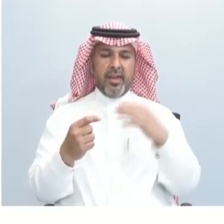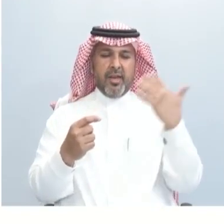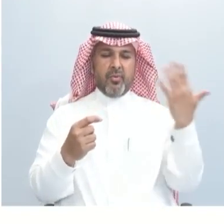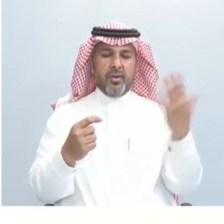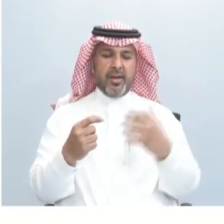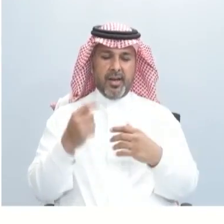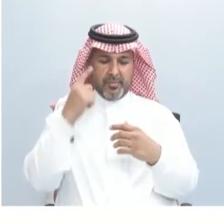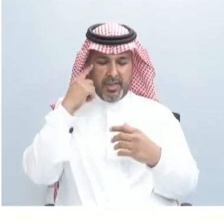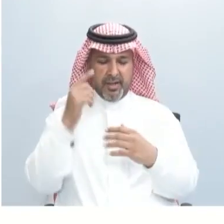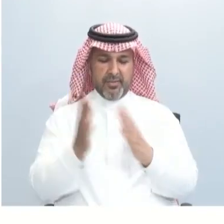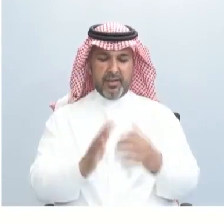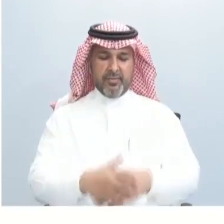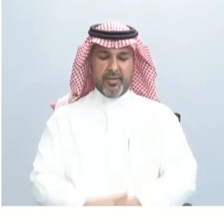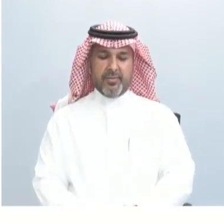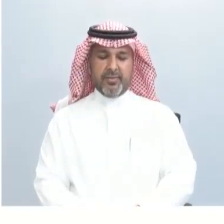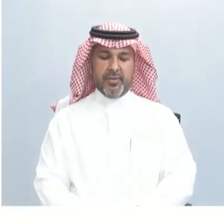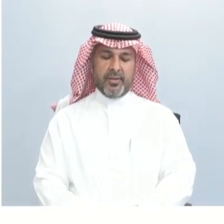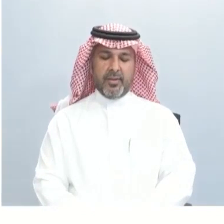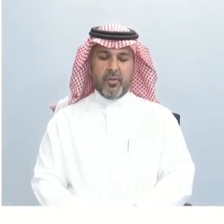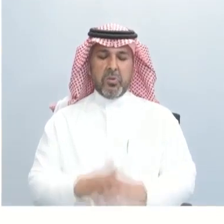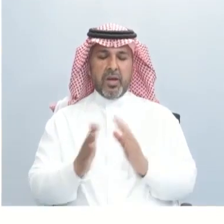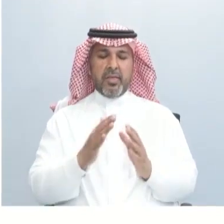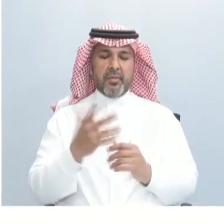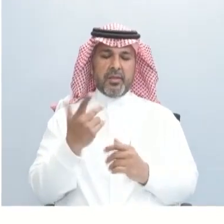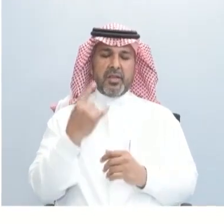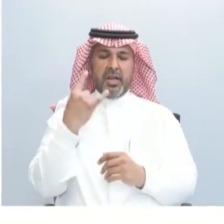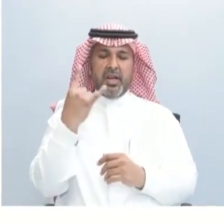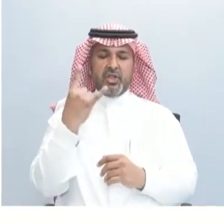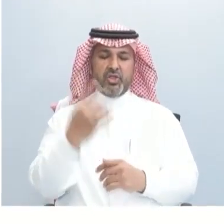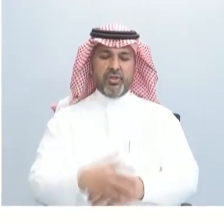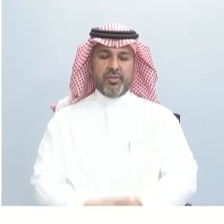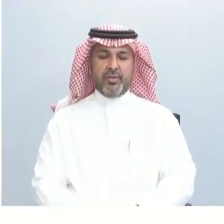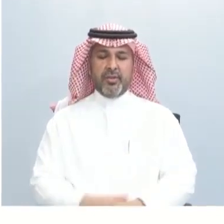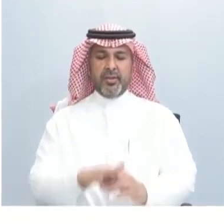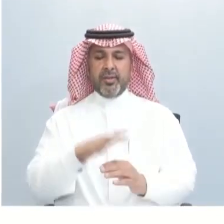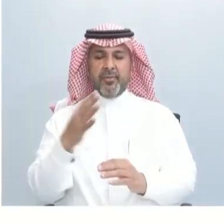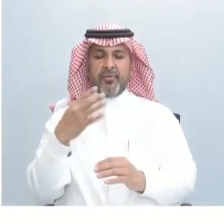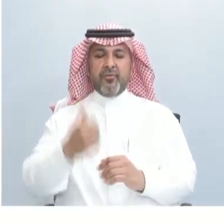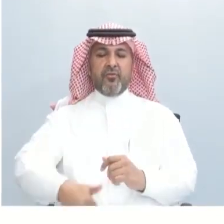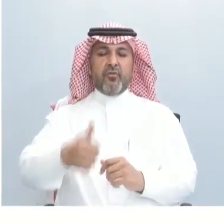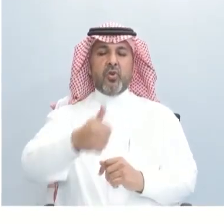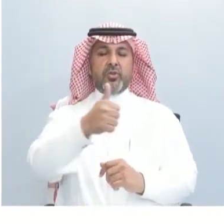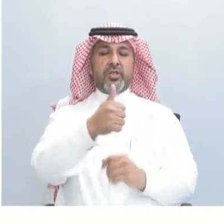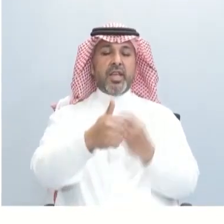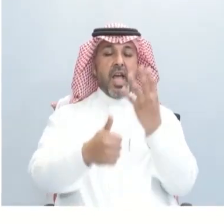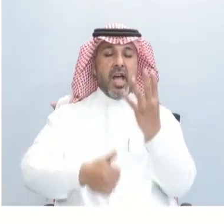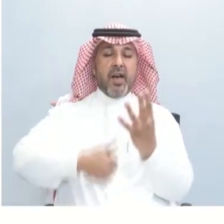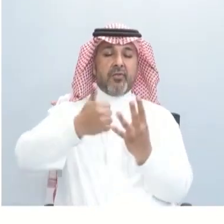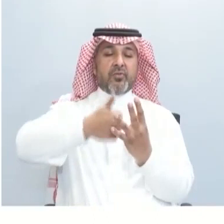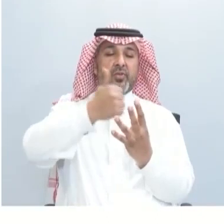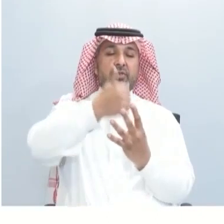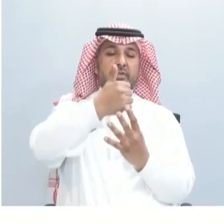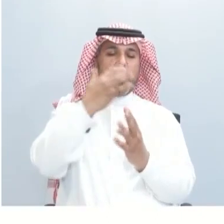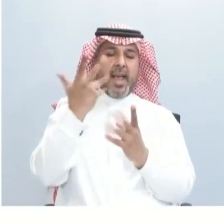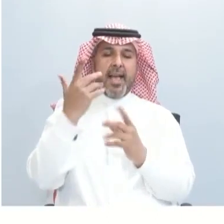الثالثه والخامسه وهكذا راح يطلع لنا عشر طرق طيب اذا فاز في اربع مراحل